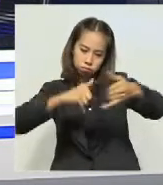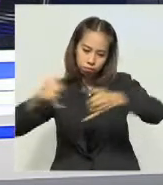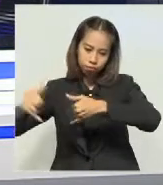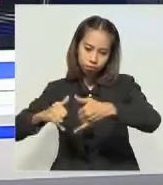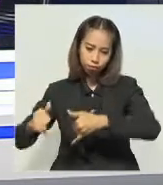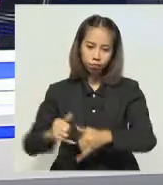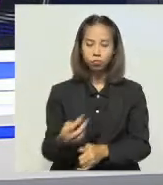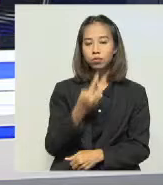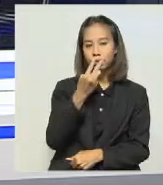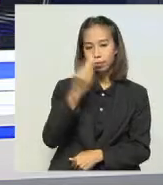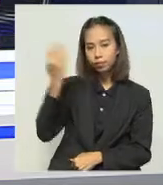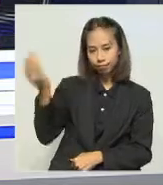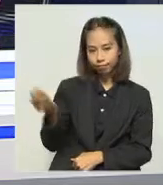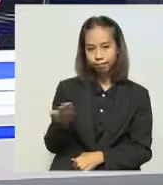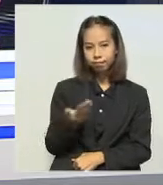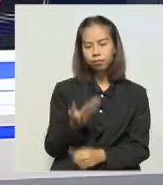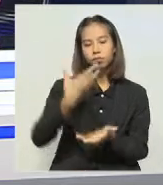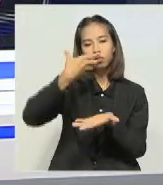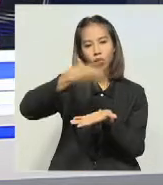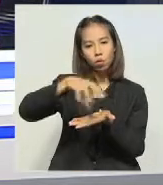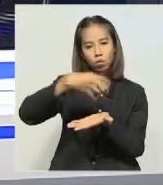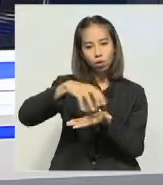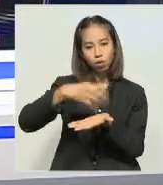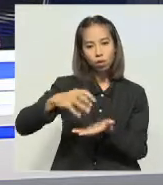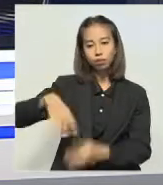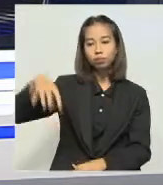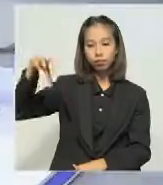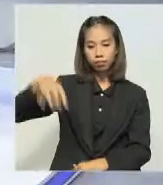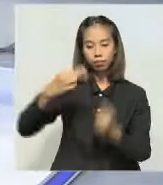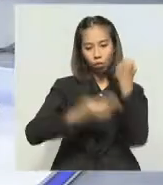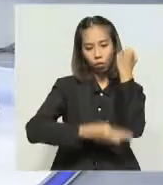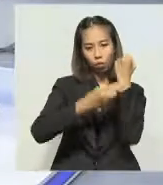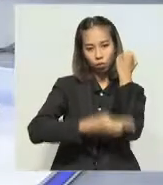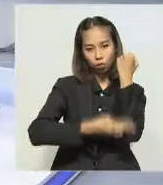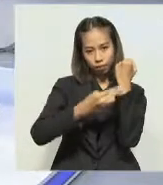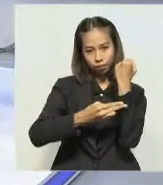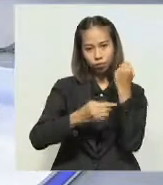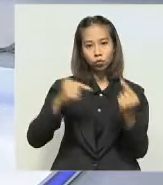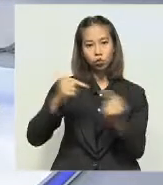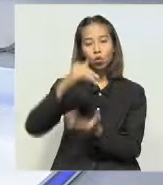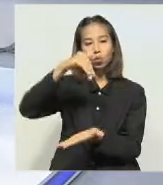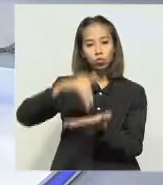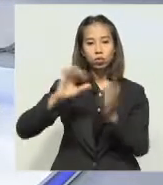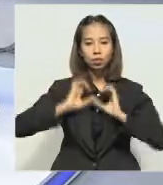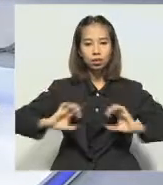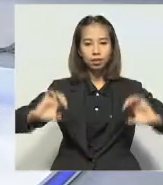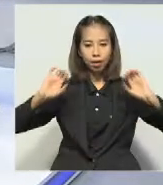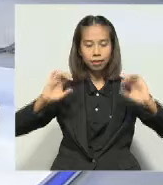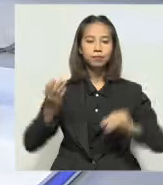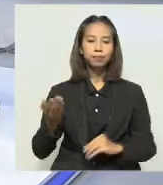รยากาศจากคุณลิลิยาอุปพงศ์ค่ะรายงานสดนะคะจากนะคะโรงแรมเซ็นทรัลศูนย์ราชการแจ้งวัฒนะค่ะเชิ